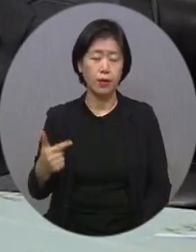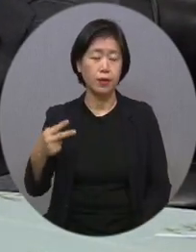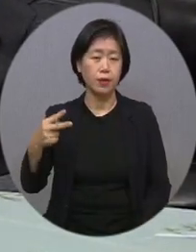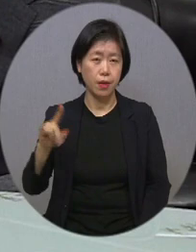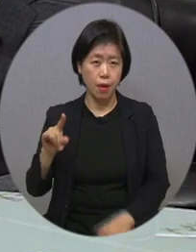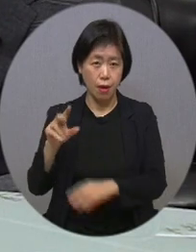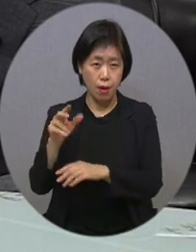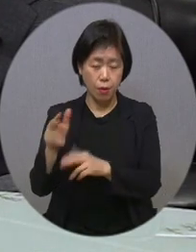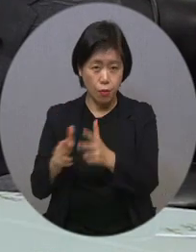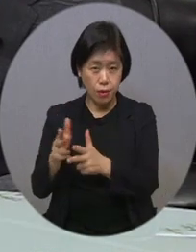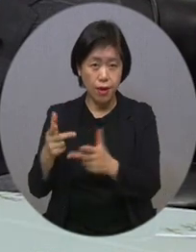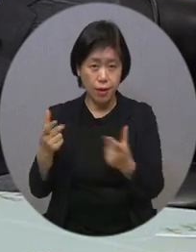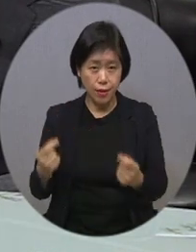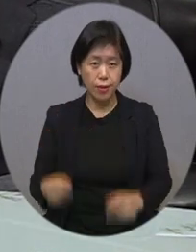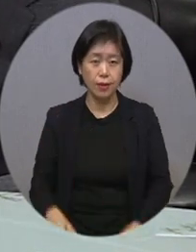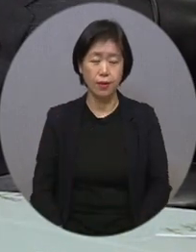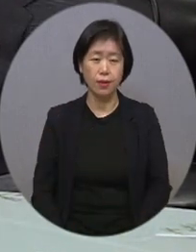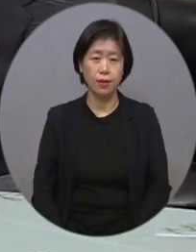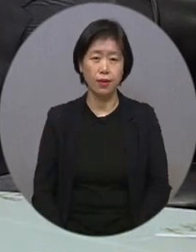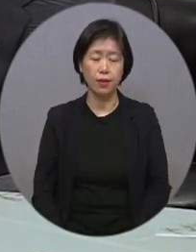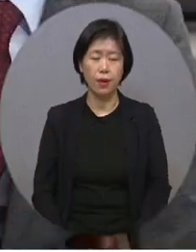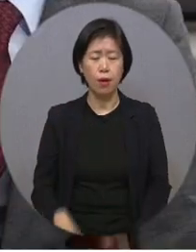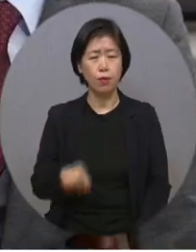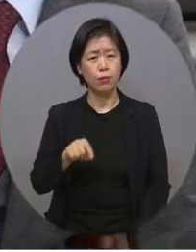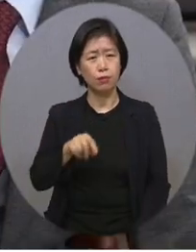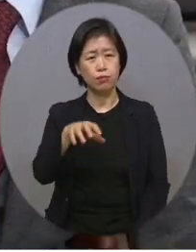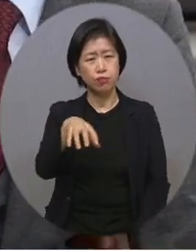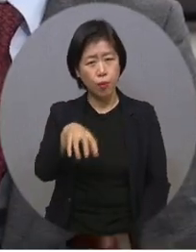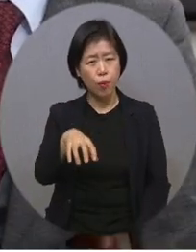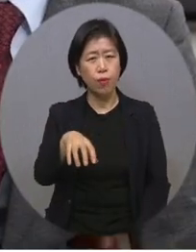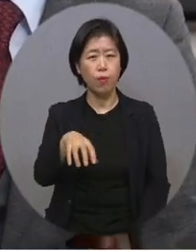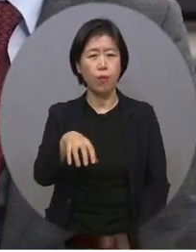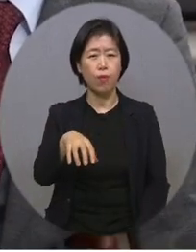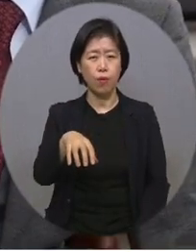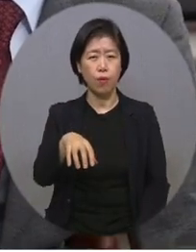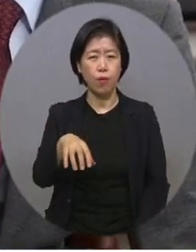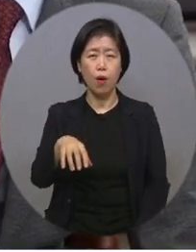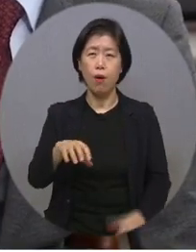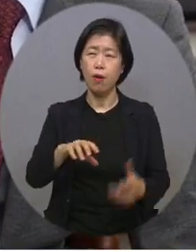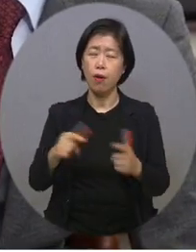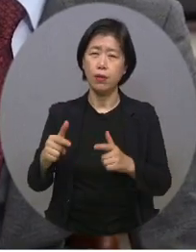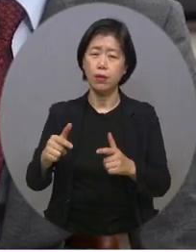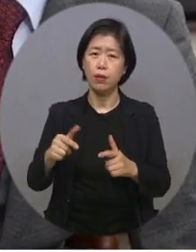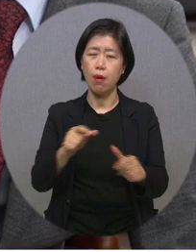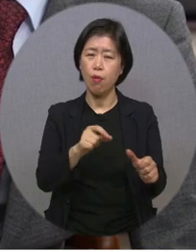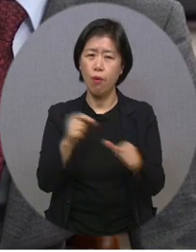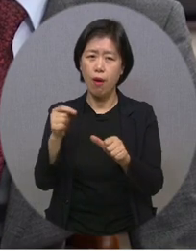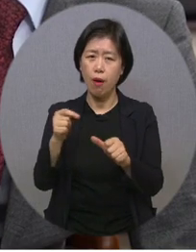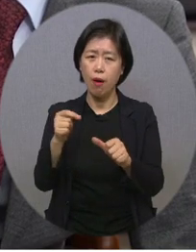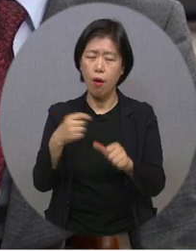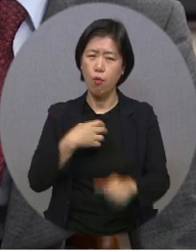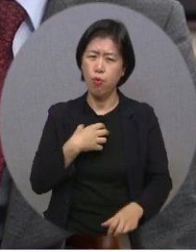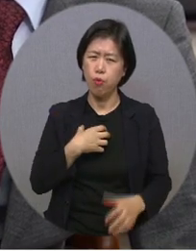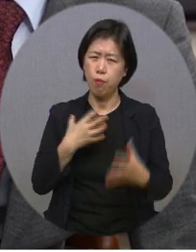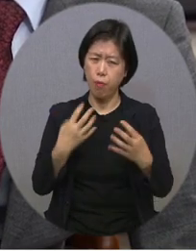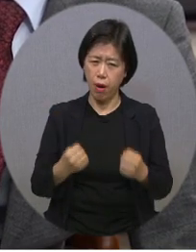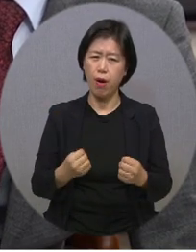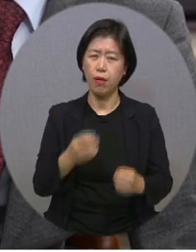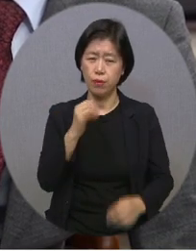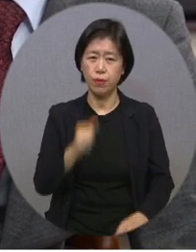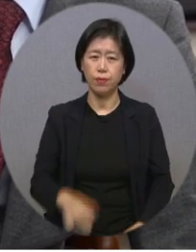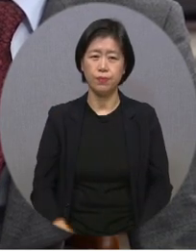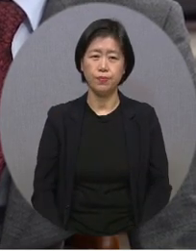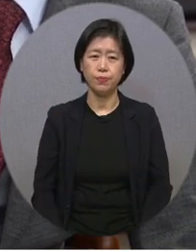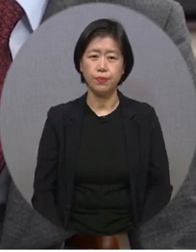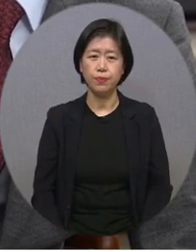그 굉장히 심각한 그 고용 위기 지역이 됐어요. 그런 고용 위기 지역임에도 불구하고 2021년